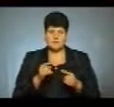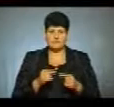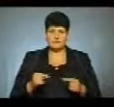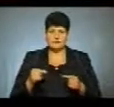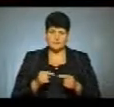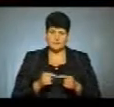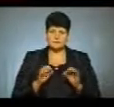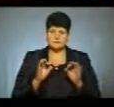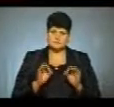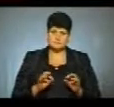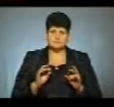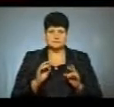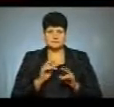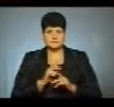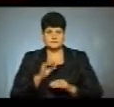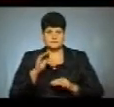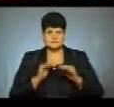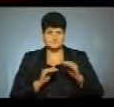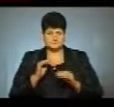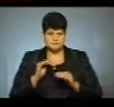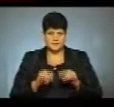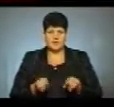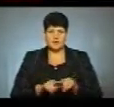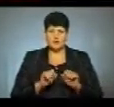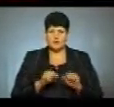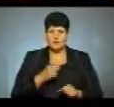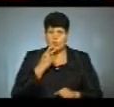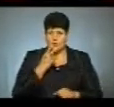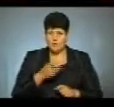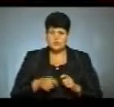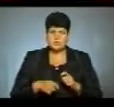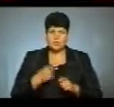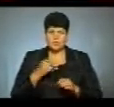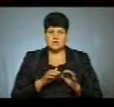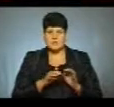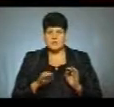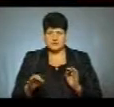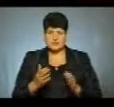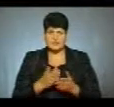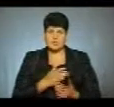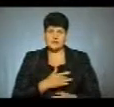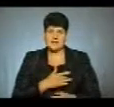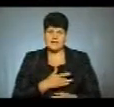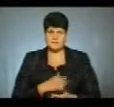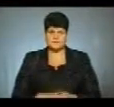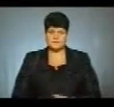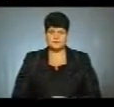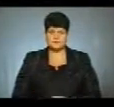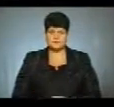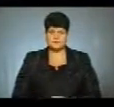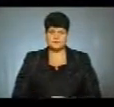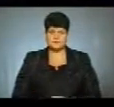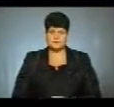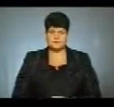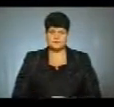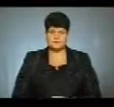чи ритмічний ритм, чи неритмічний. Також ми можемо побачити порушення провідності, які є у серці, який заставляє вас зупинитися